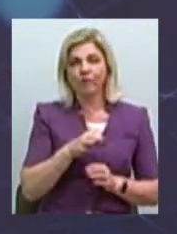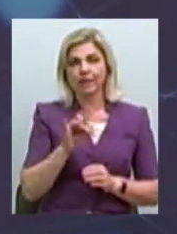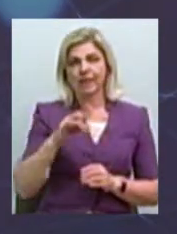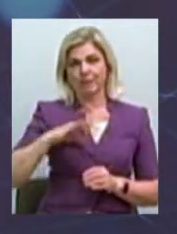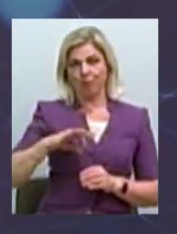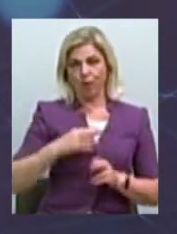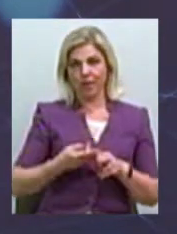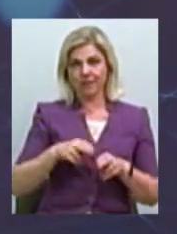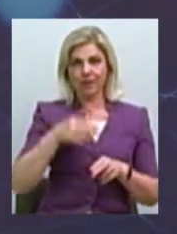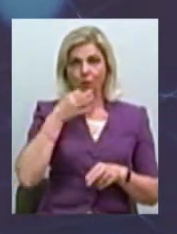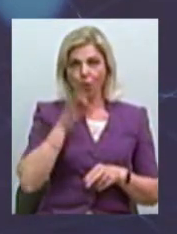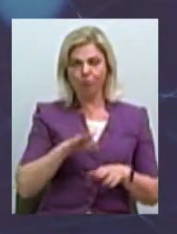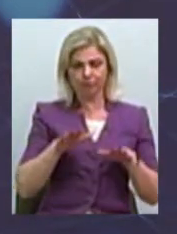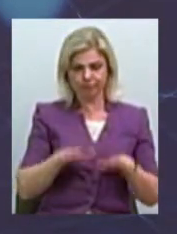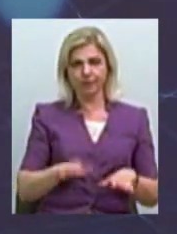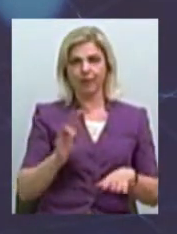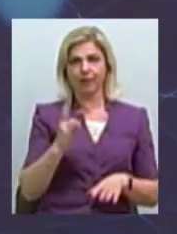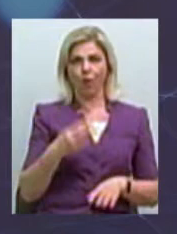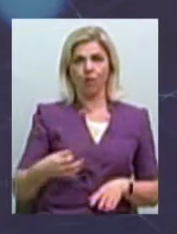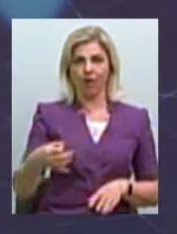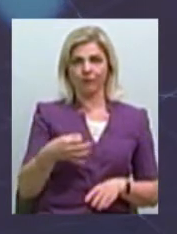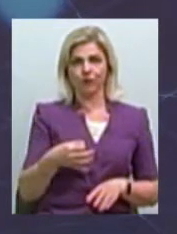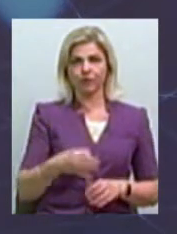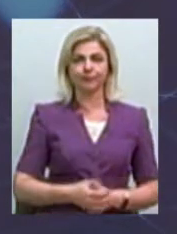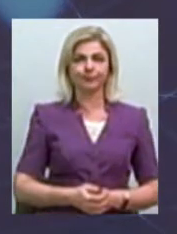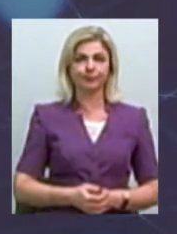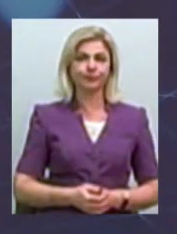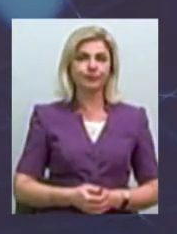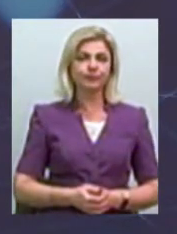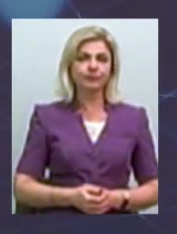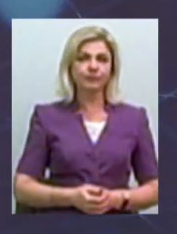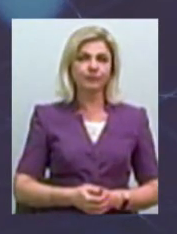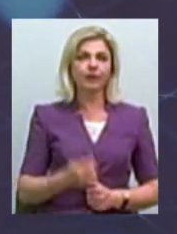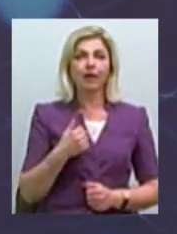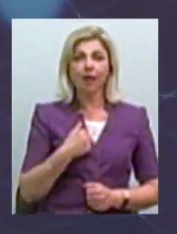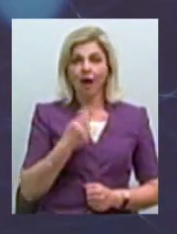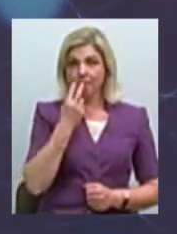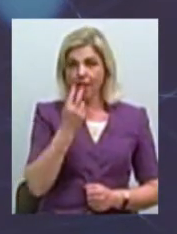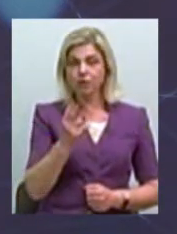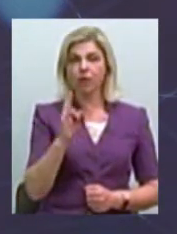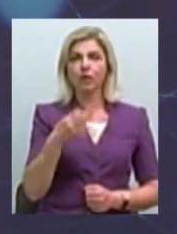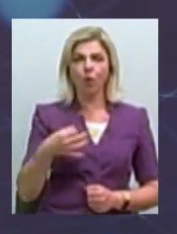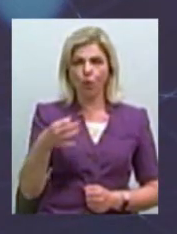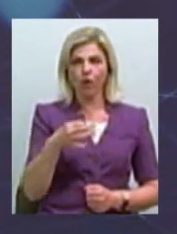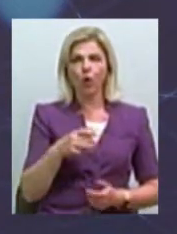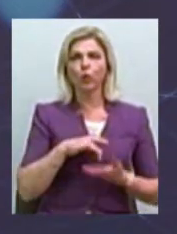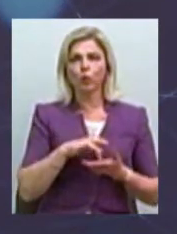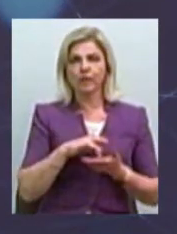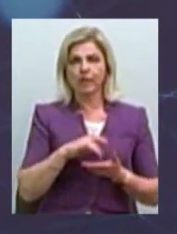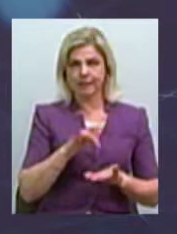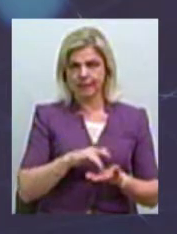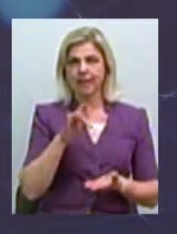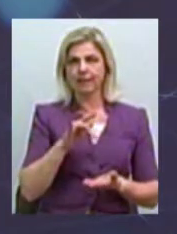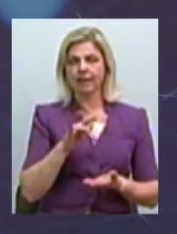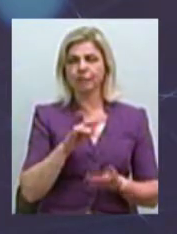застосовувати цей досвід саме на Миколаївщині. Я бачу Миколаїв туристичним центром, тому що в нас є